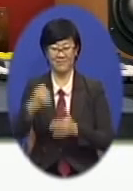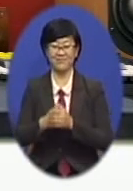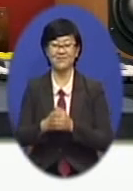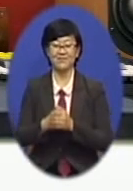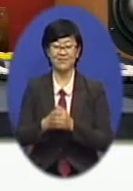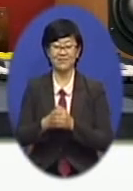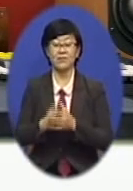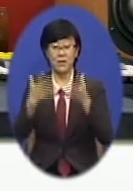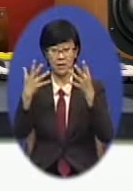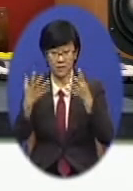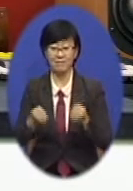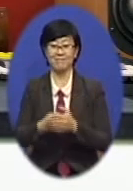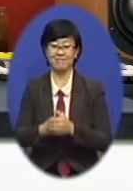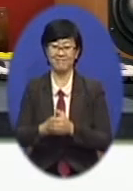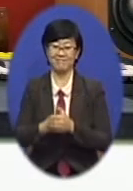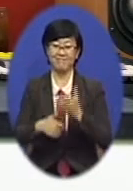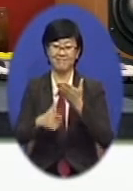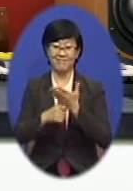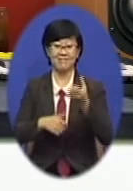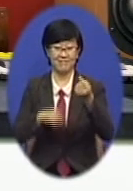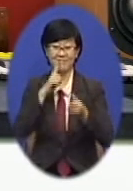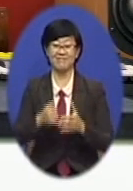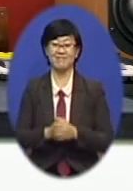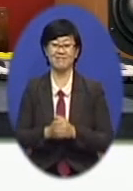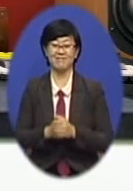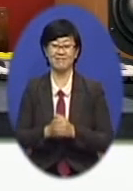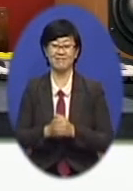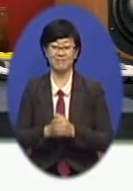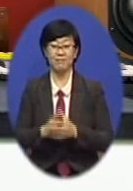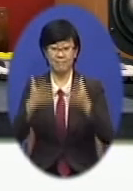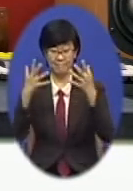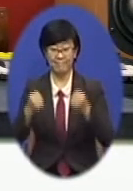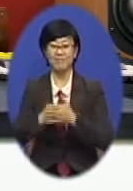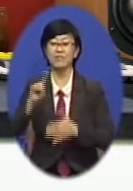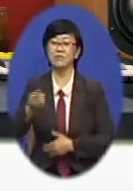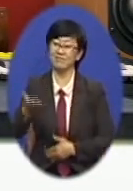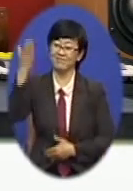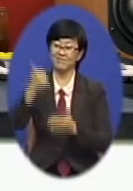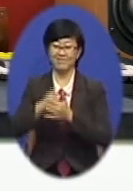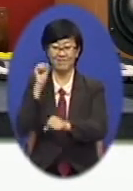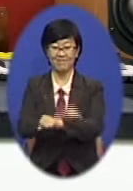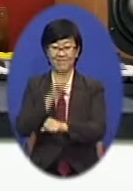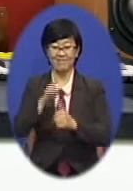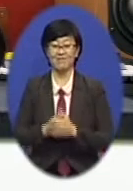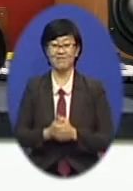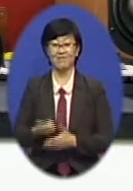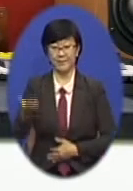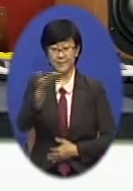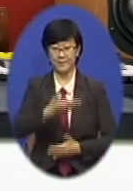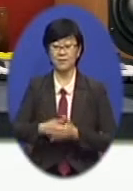123표. 네. 야, 많이 나오신 거예요. 네. 100표 나오시면 대단히 많이 나오신 겁니다. 그럼요. 자,